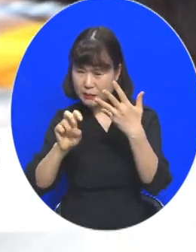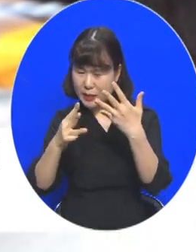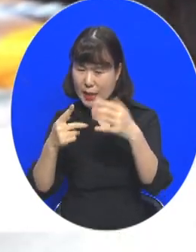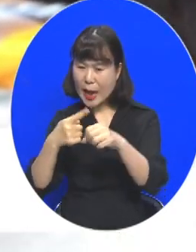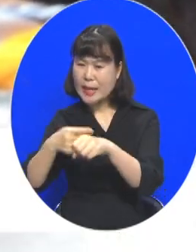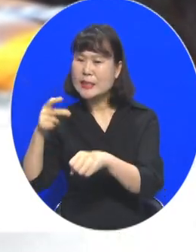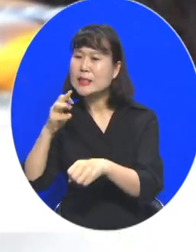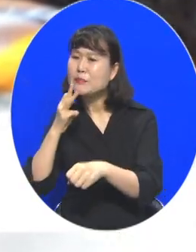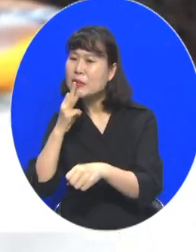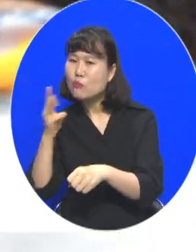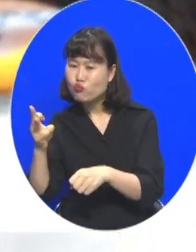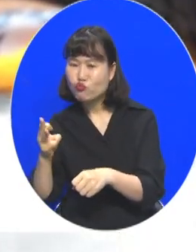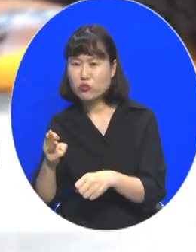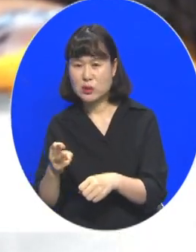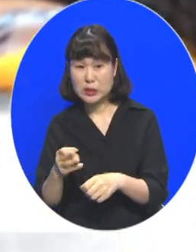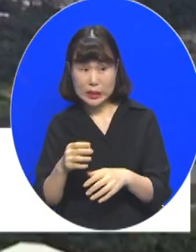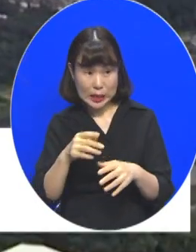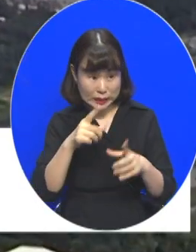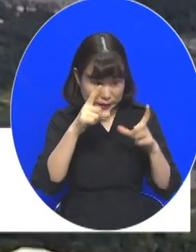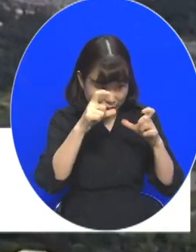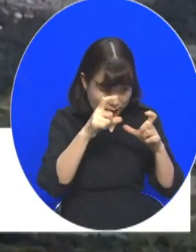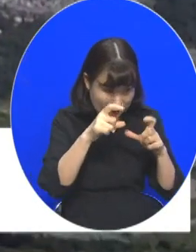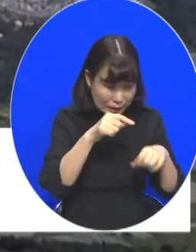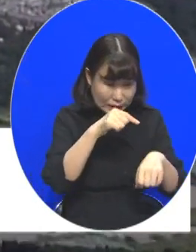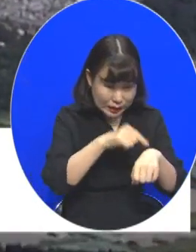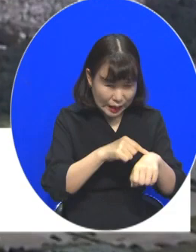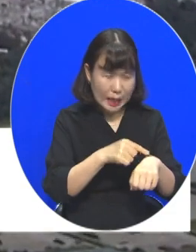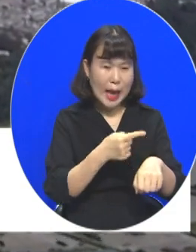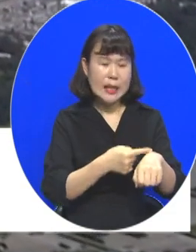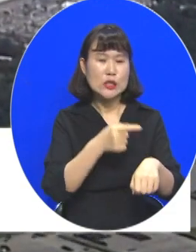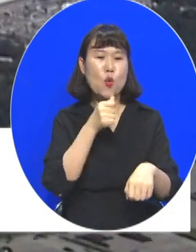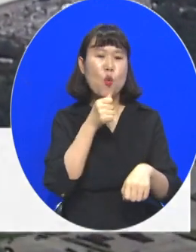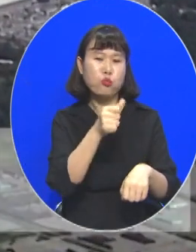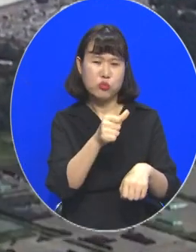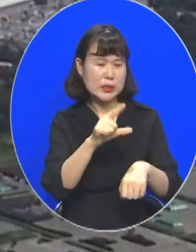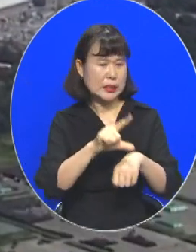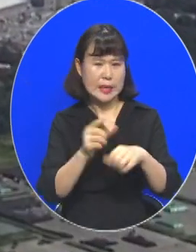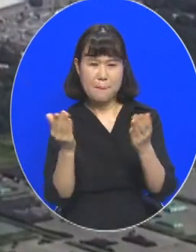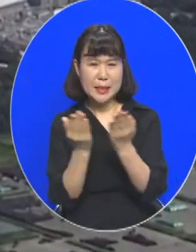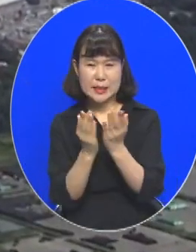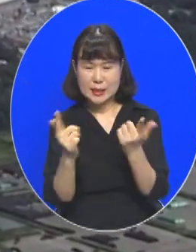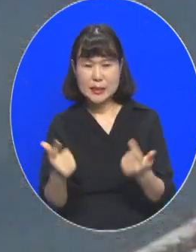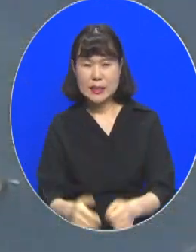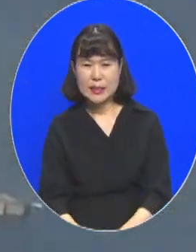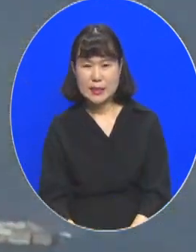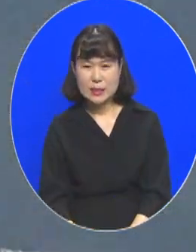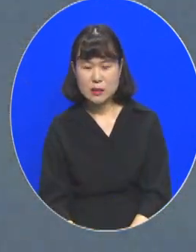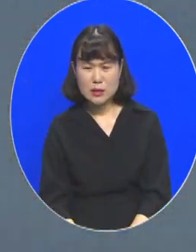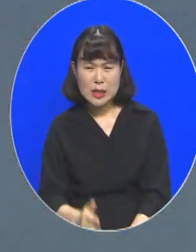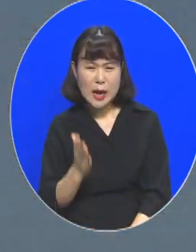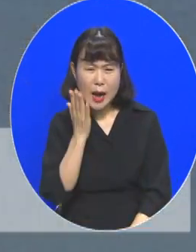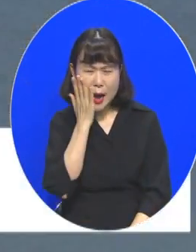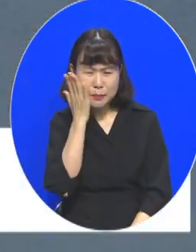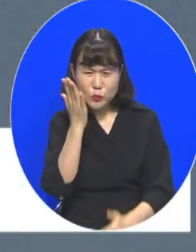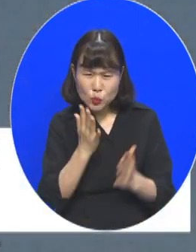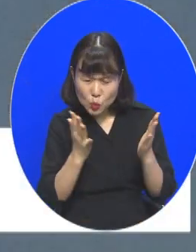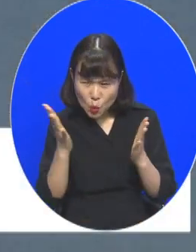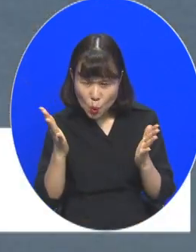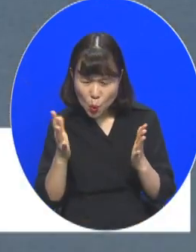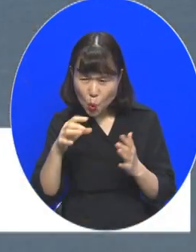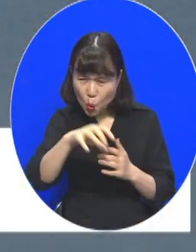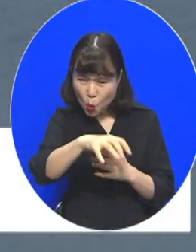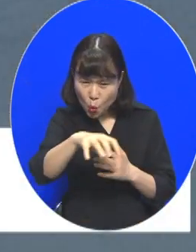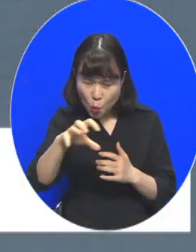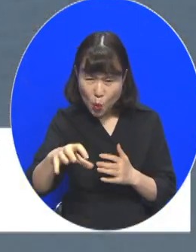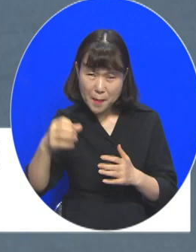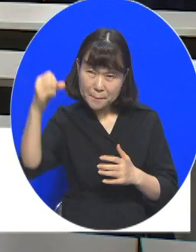13분쯤인데 해당 사진이 촬영된 시점은 1시 5분께라는 겁니다 또 암초대 위치와 빛의 많고